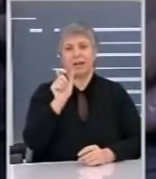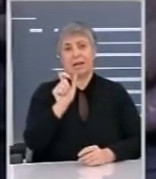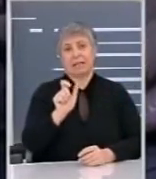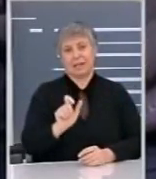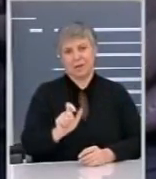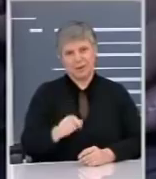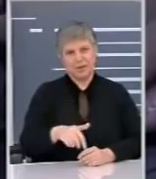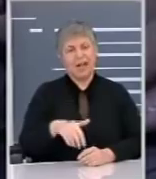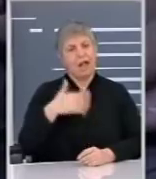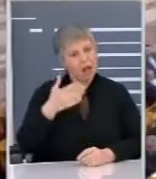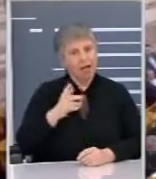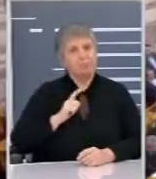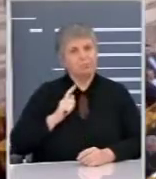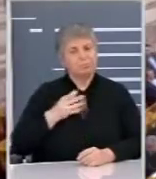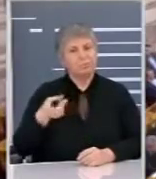Λοιπόν,